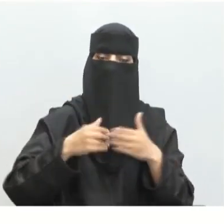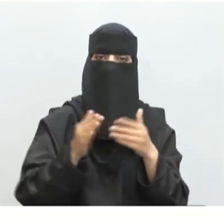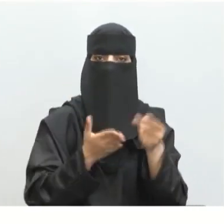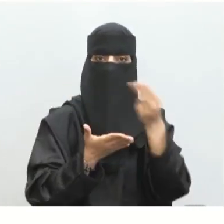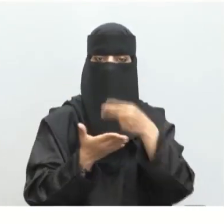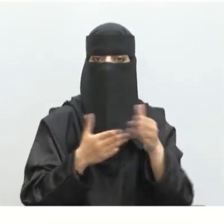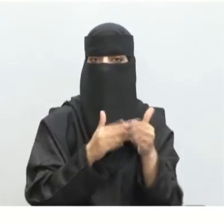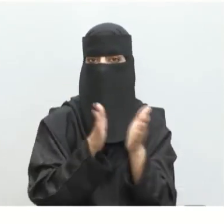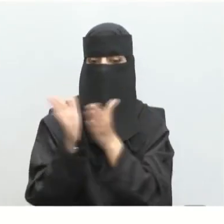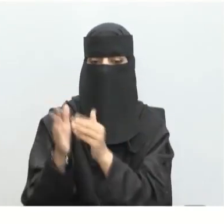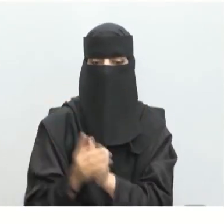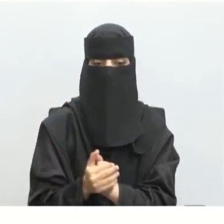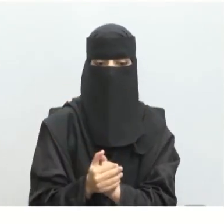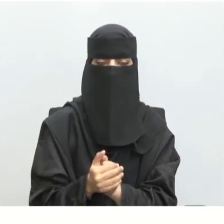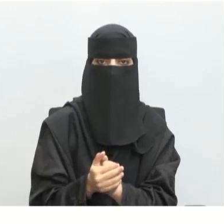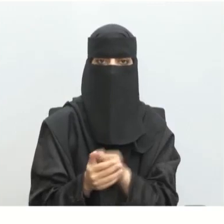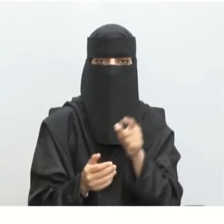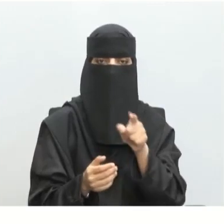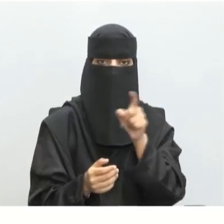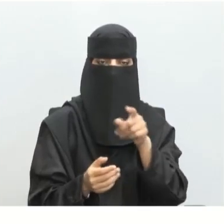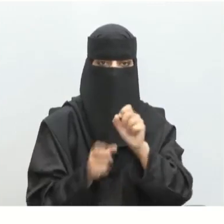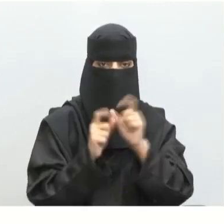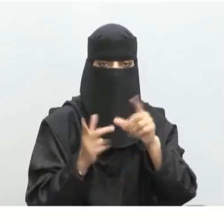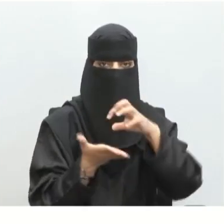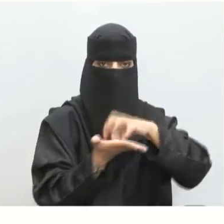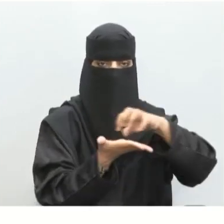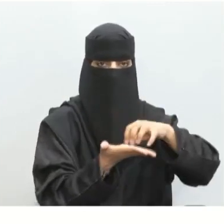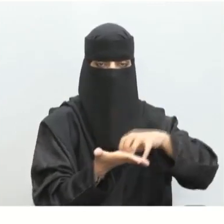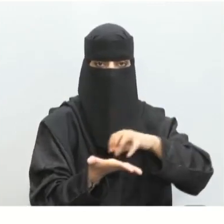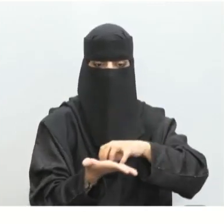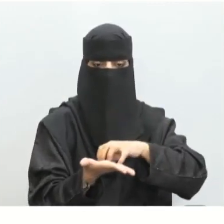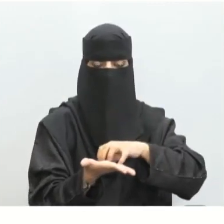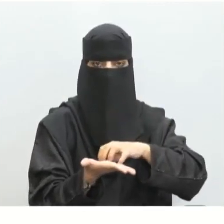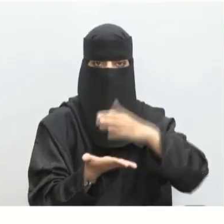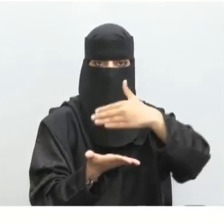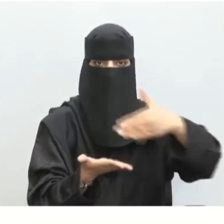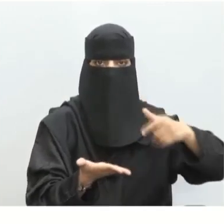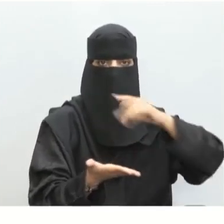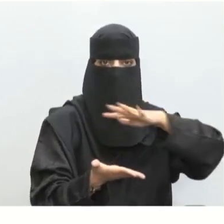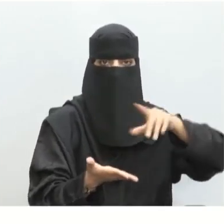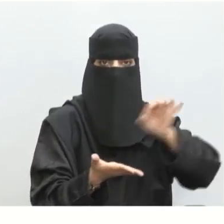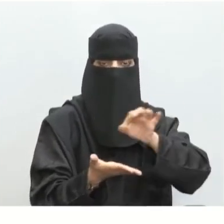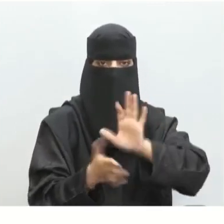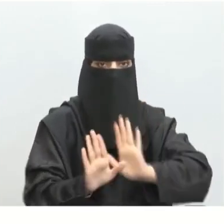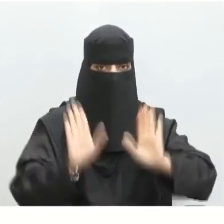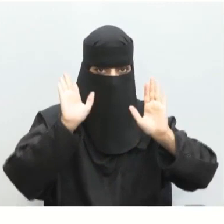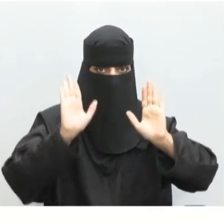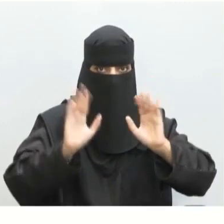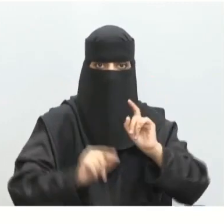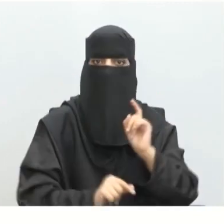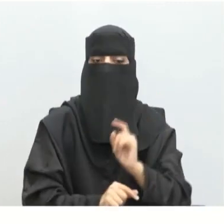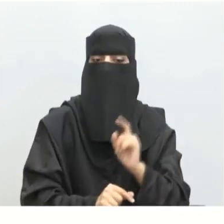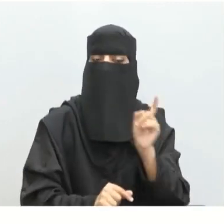الخرائط الطبوغرافيه هل توضح لنا او تمثل لنا المناطق السياحيه فقط